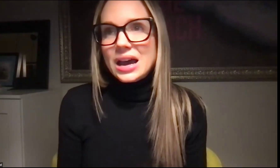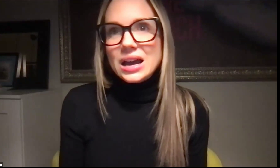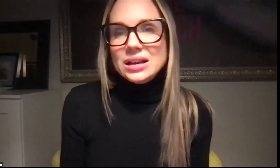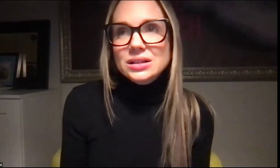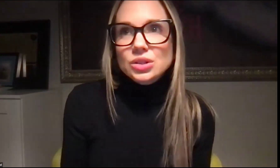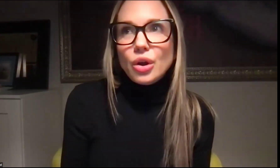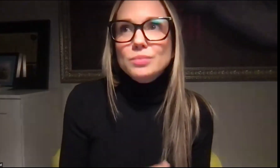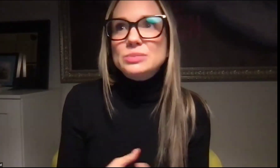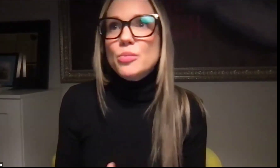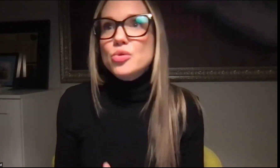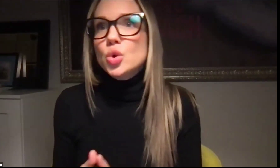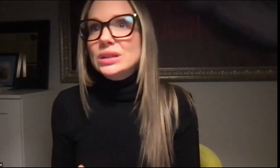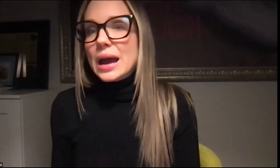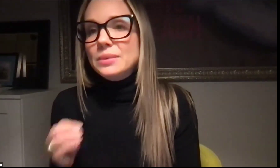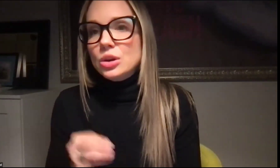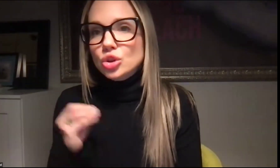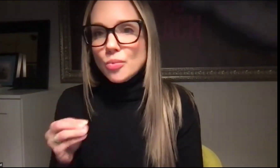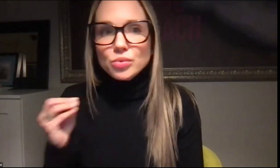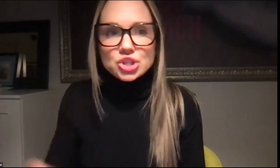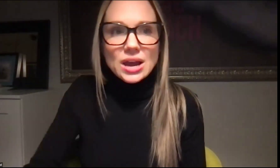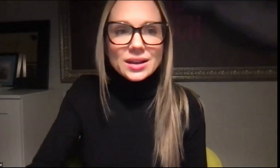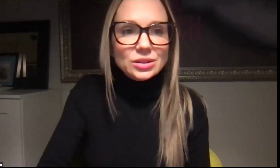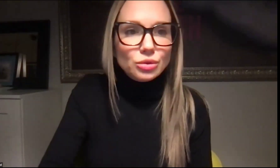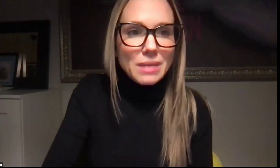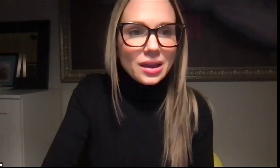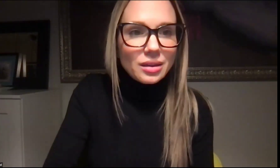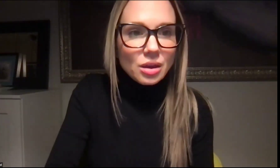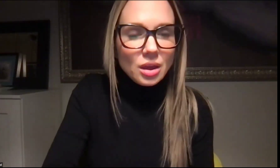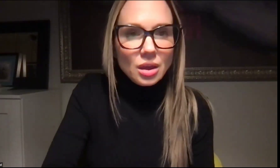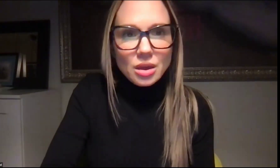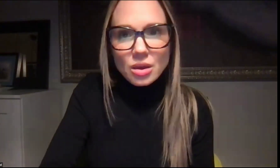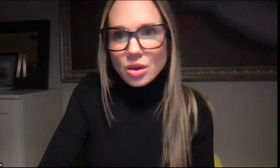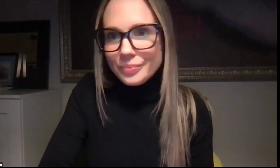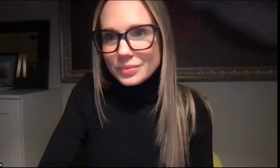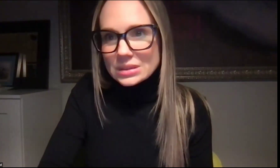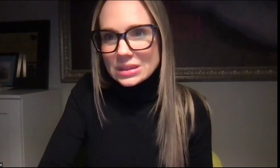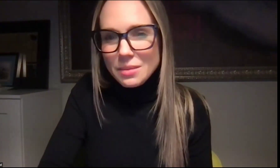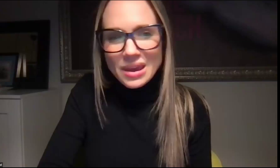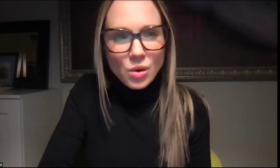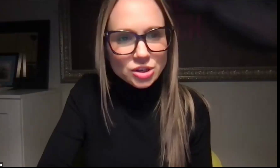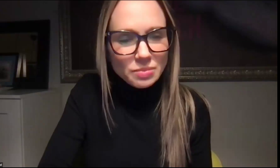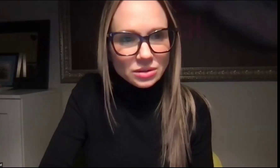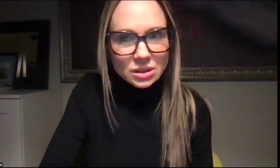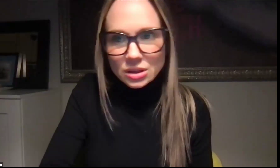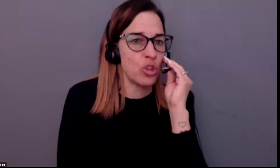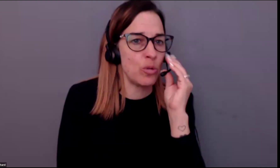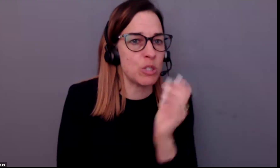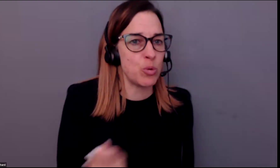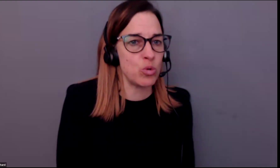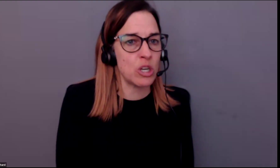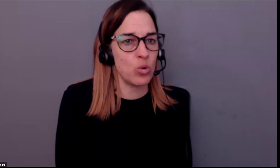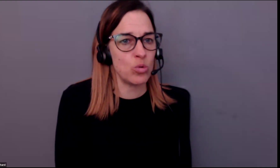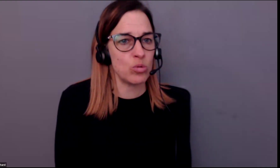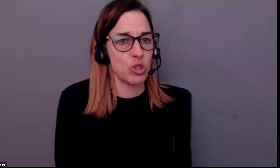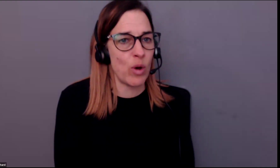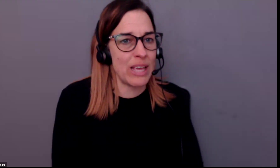OK? Dans un petit peu plus haut de gamme qui coûte un peu plus cher, c'est une marque. C'est Ça, on québécois, dirait je que c'est pense. plus jeune, un